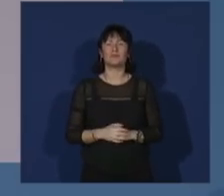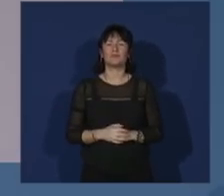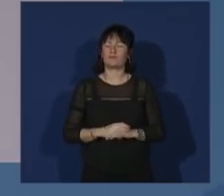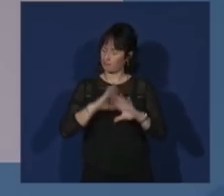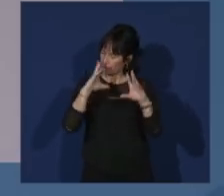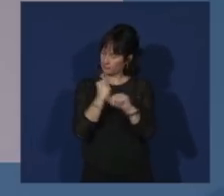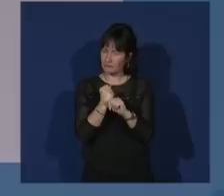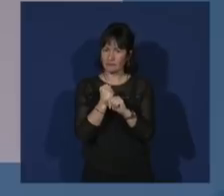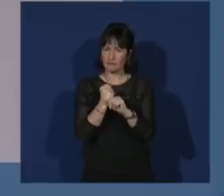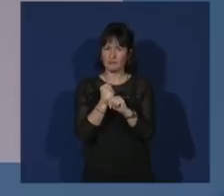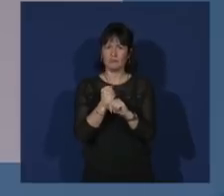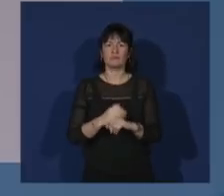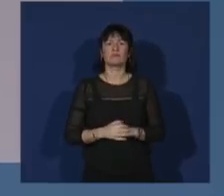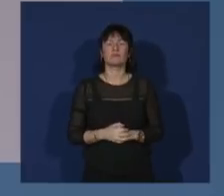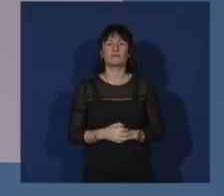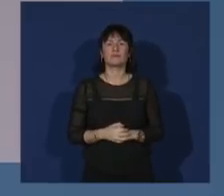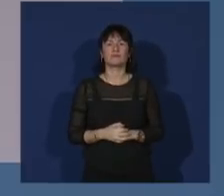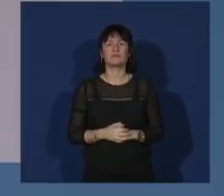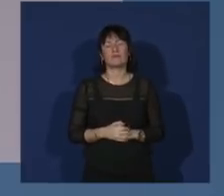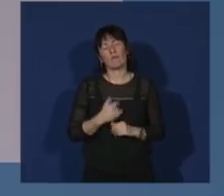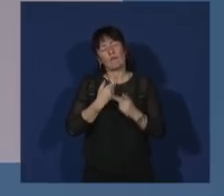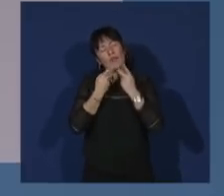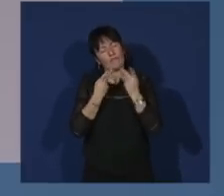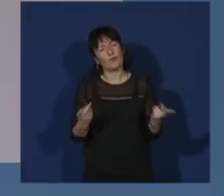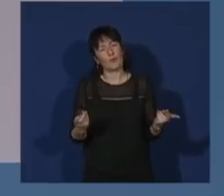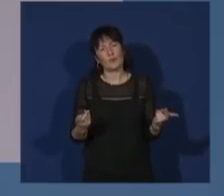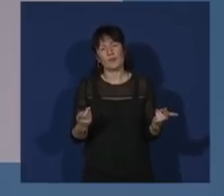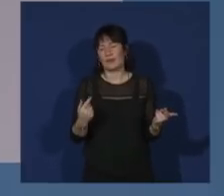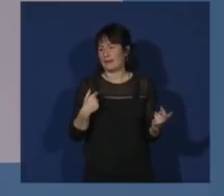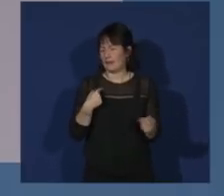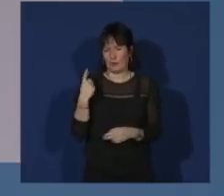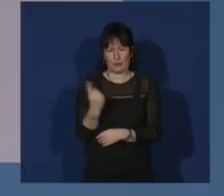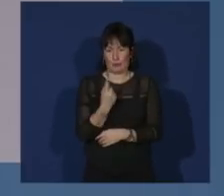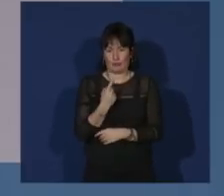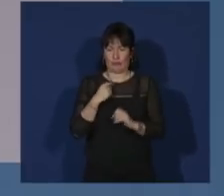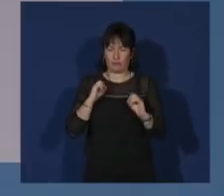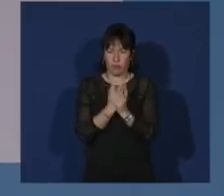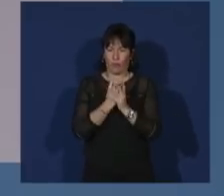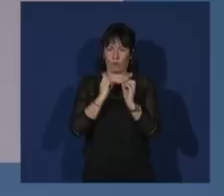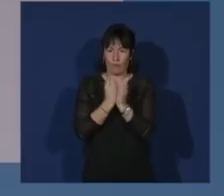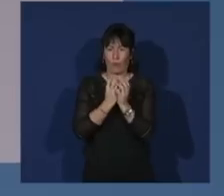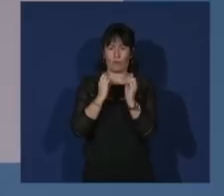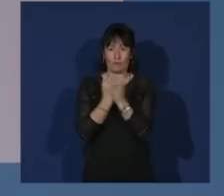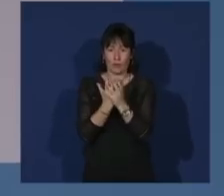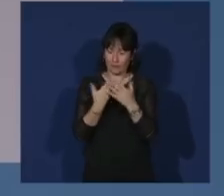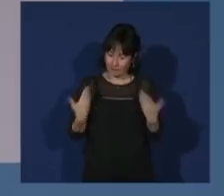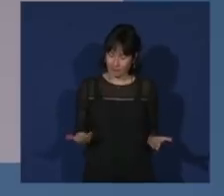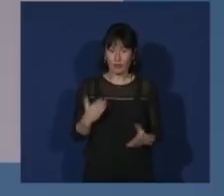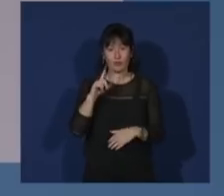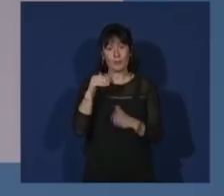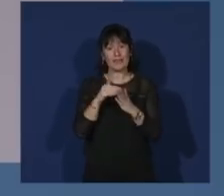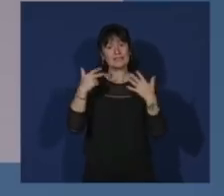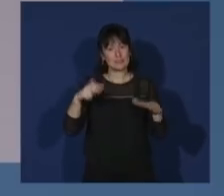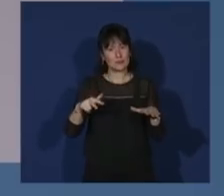Bref, je vous avoue que je suis toujours aussi surpris qu'en 2018, 18 mois